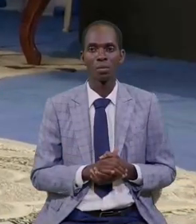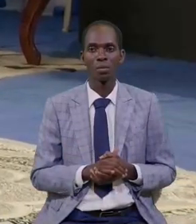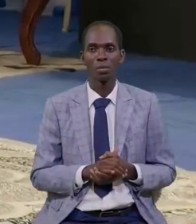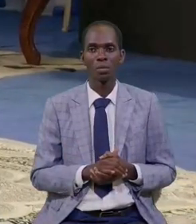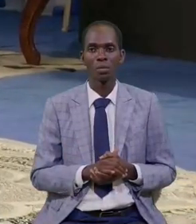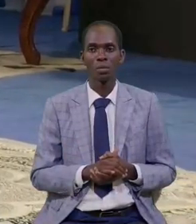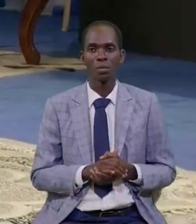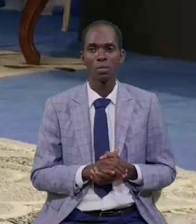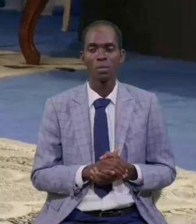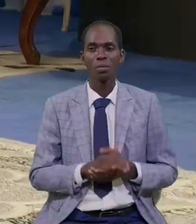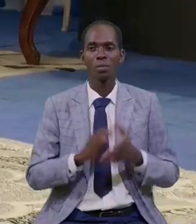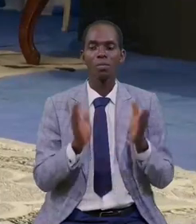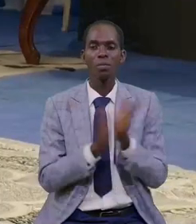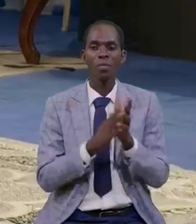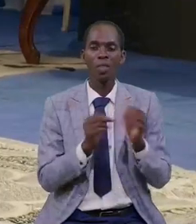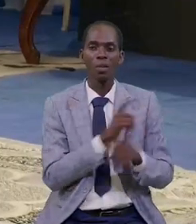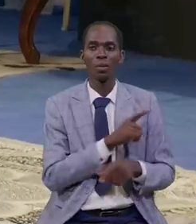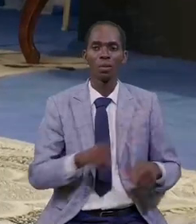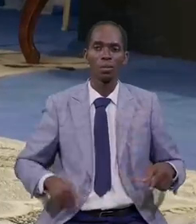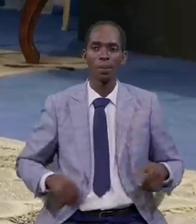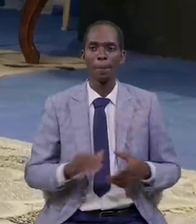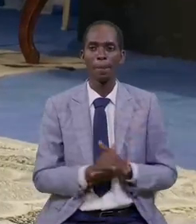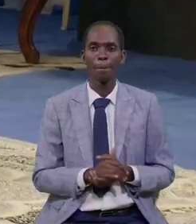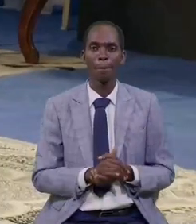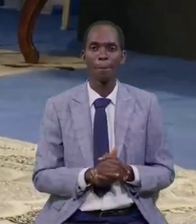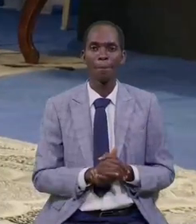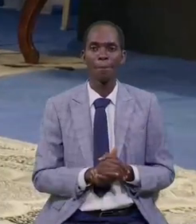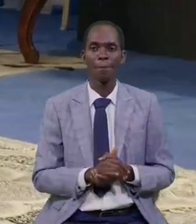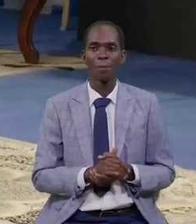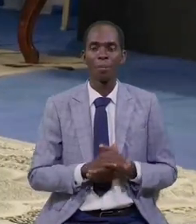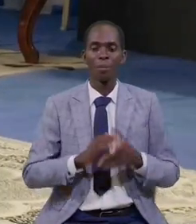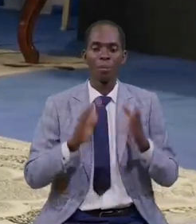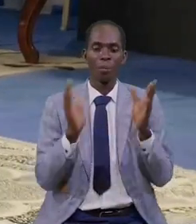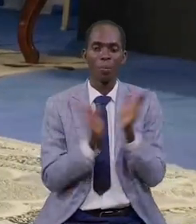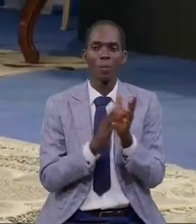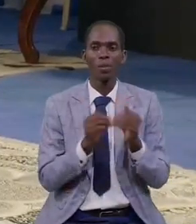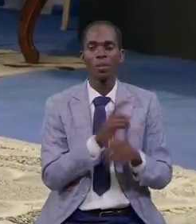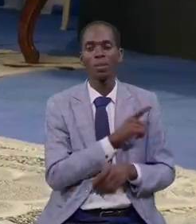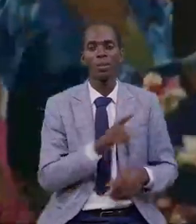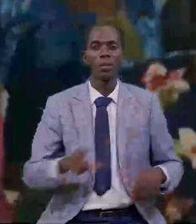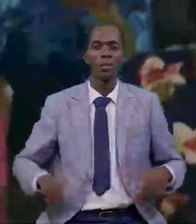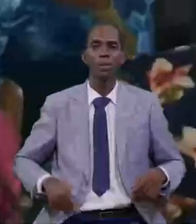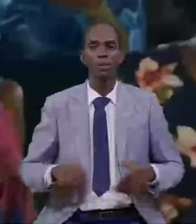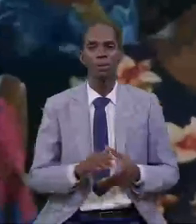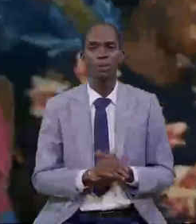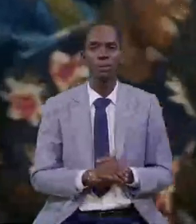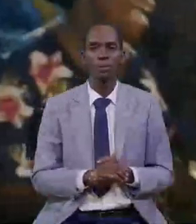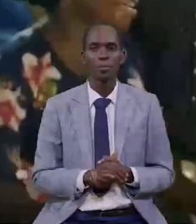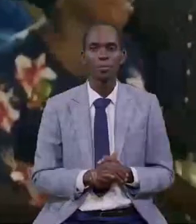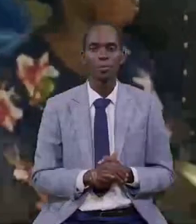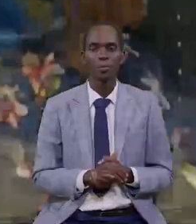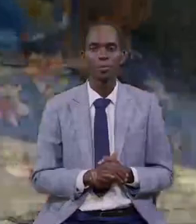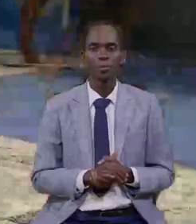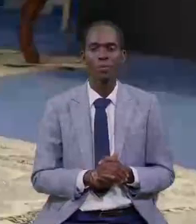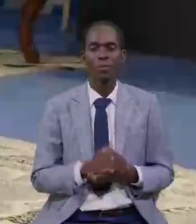maintenant gloire à Dieu je dis gloire à Dieu